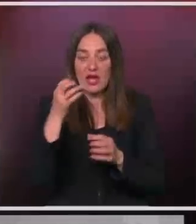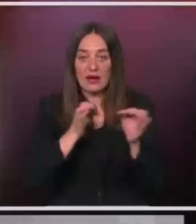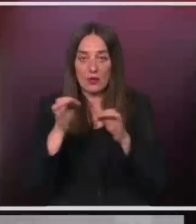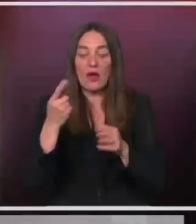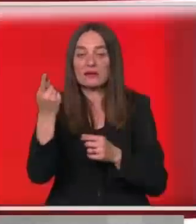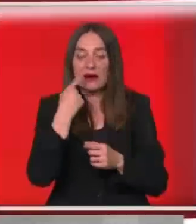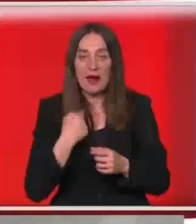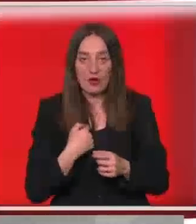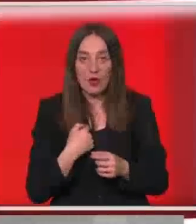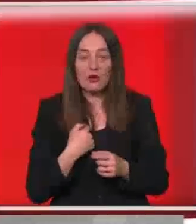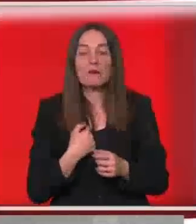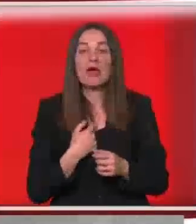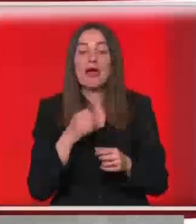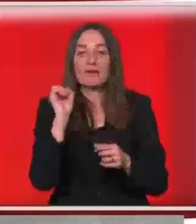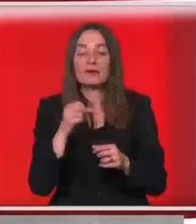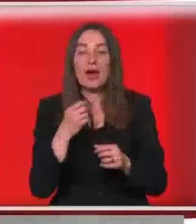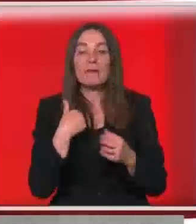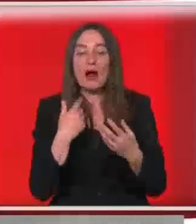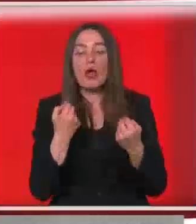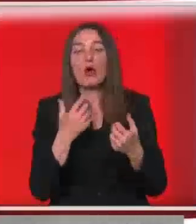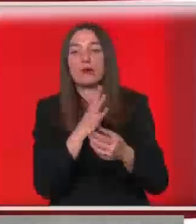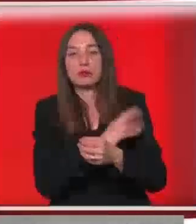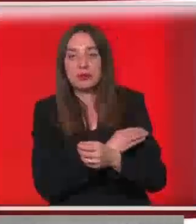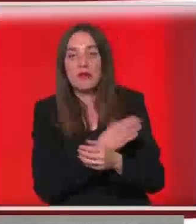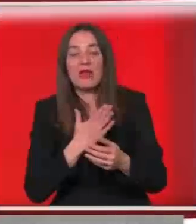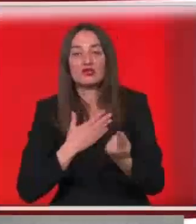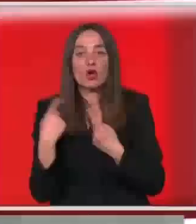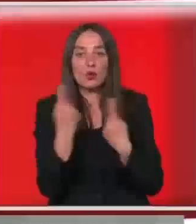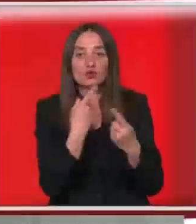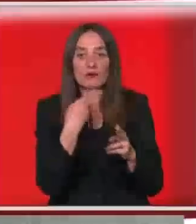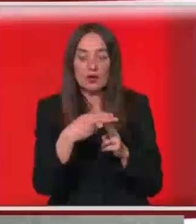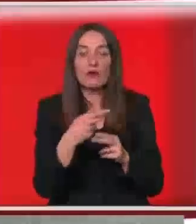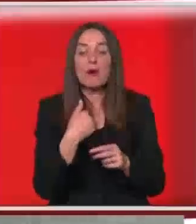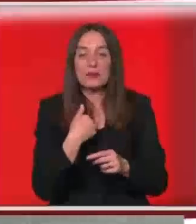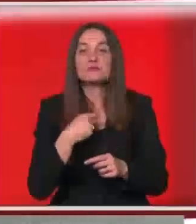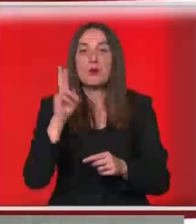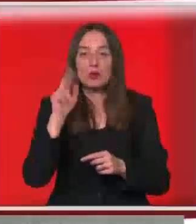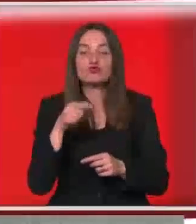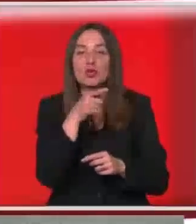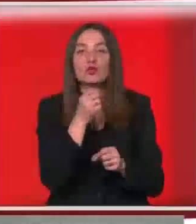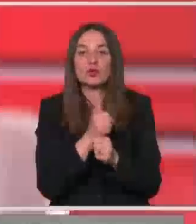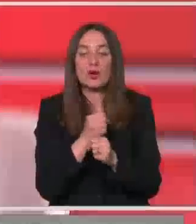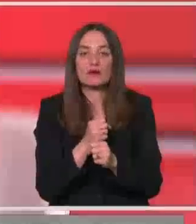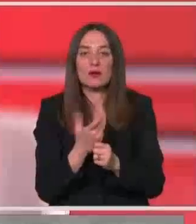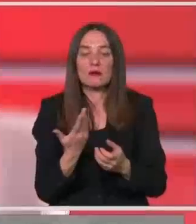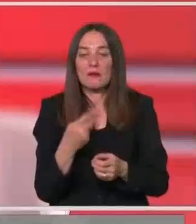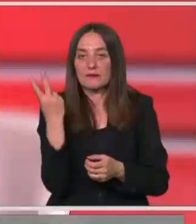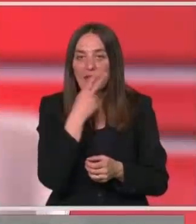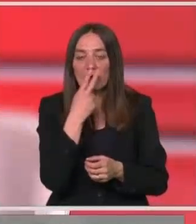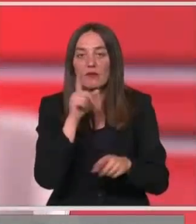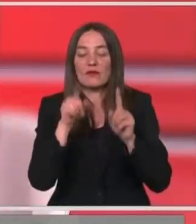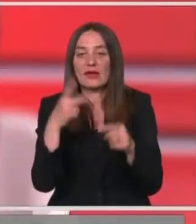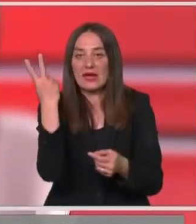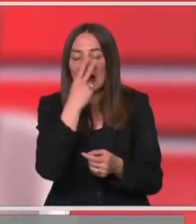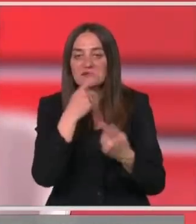rekao nam je, da olabavimo naše uslove kreditiranja, mi smo u mogućnosti to da uradimo. Samo pre nego što pustim... Naravno, u nekim